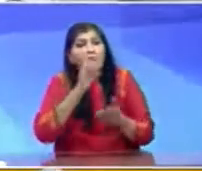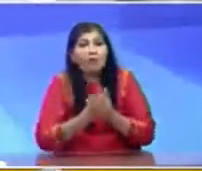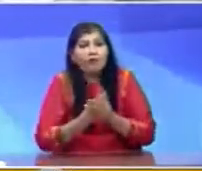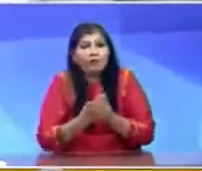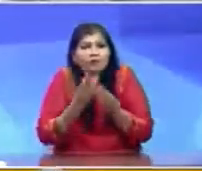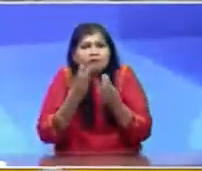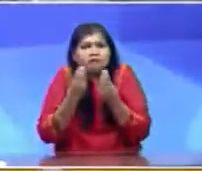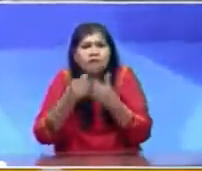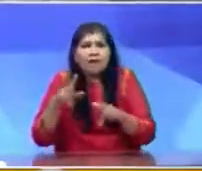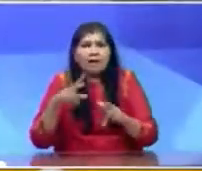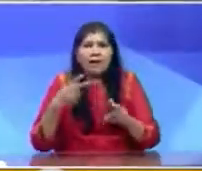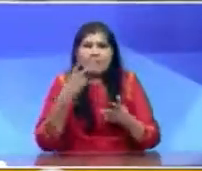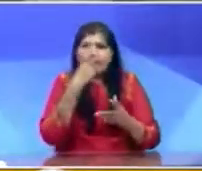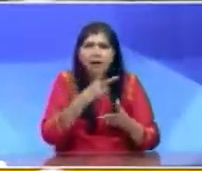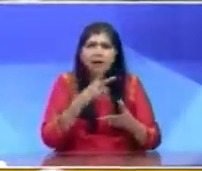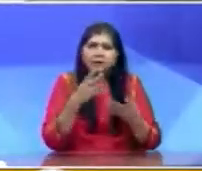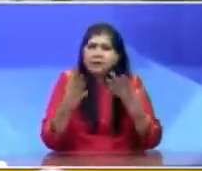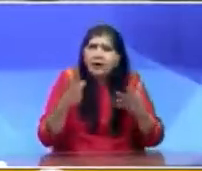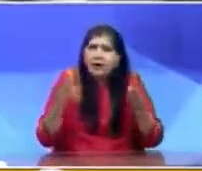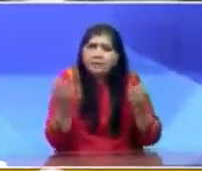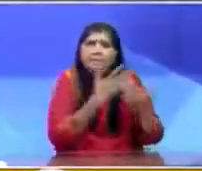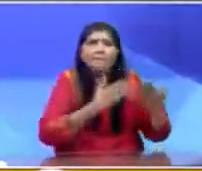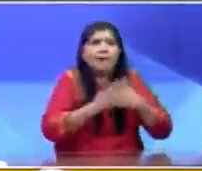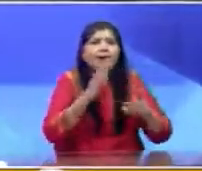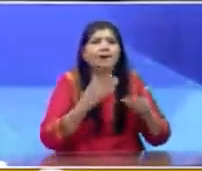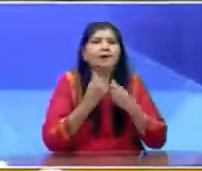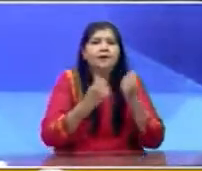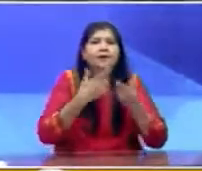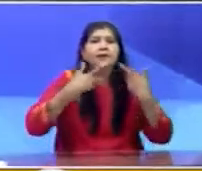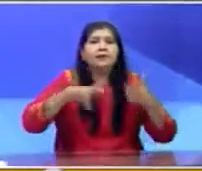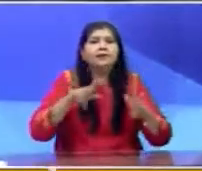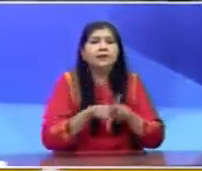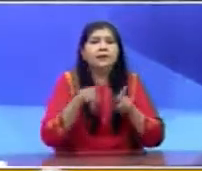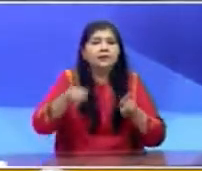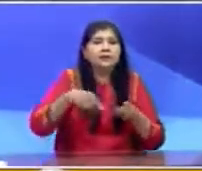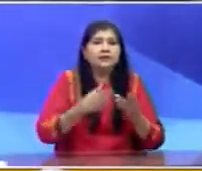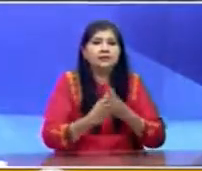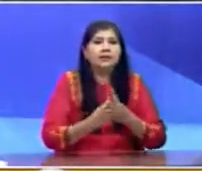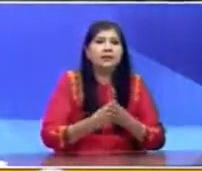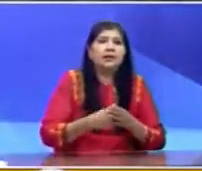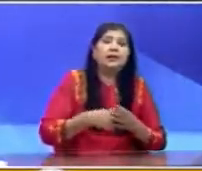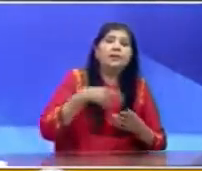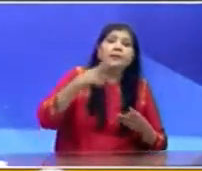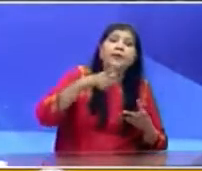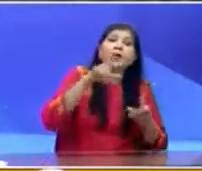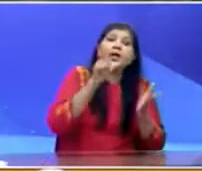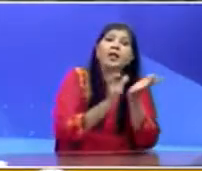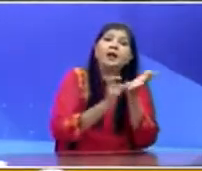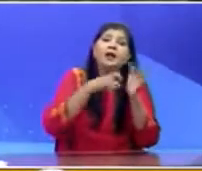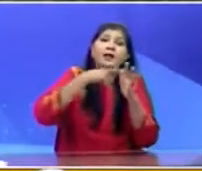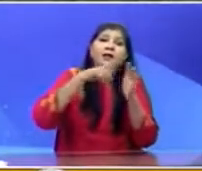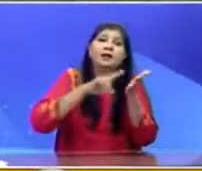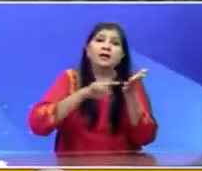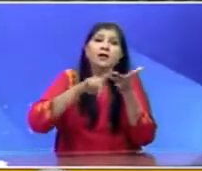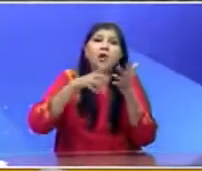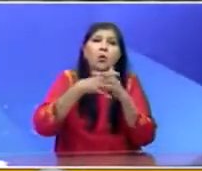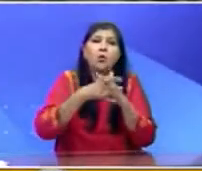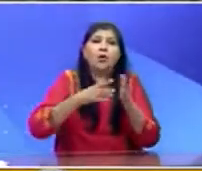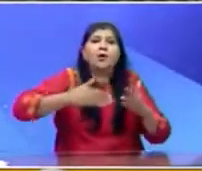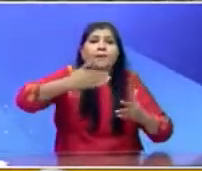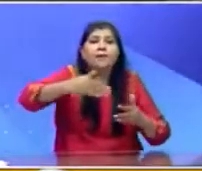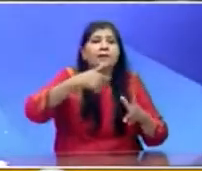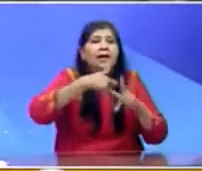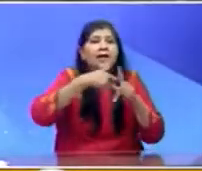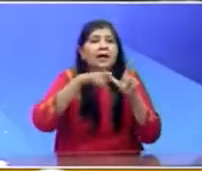देने में सफल रहे थे। आप सभी ने लखनऊ के पास